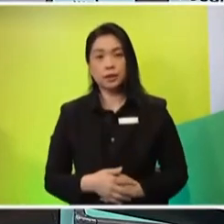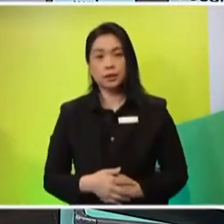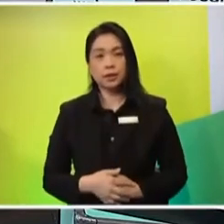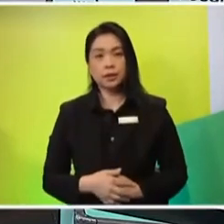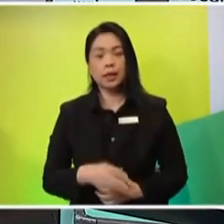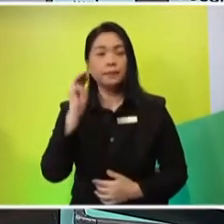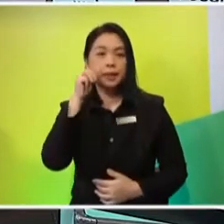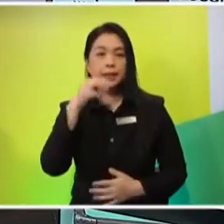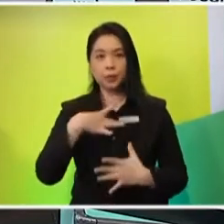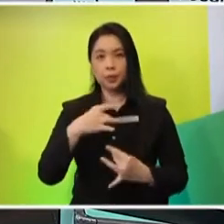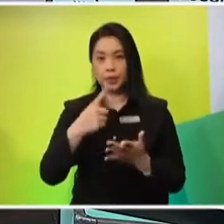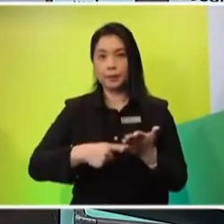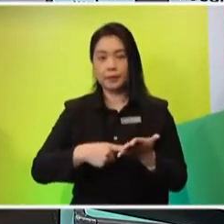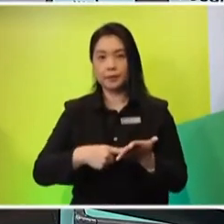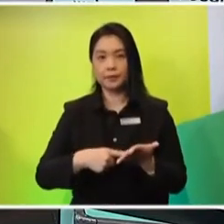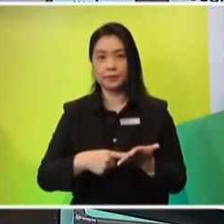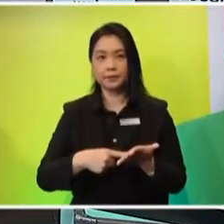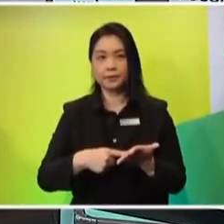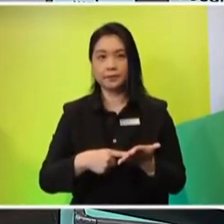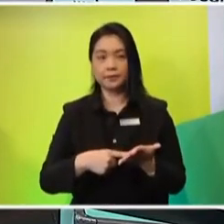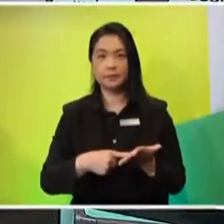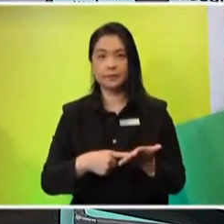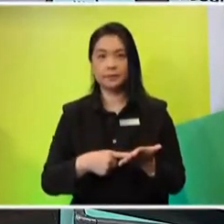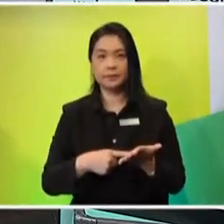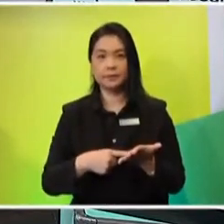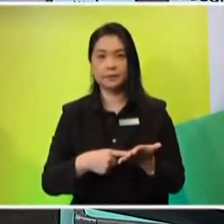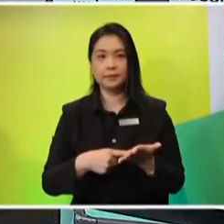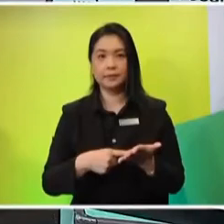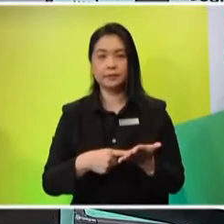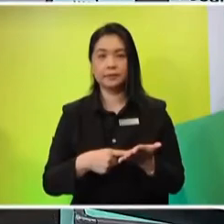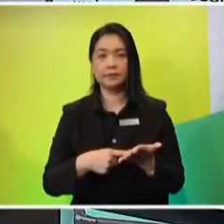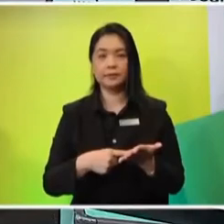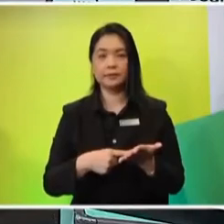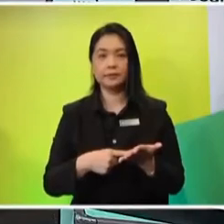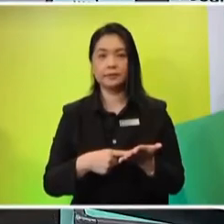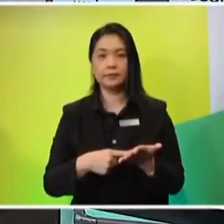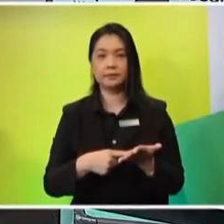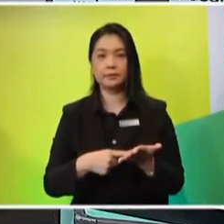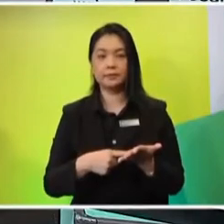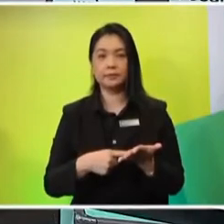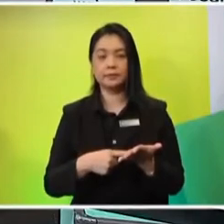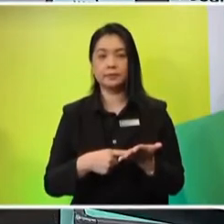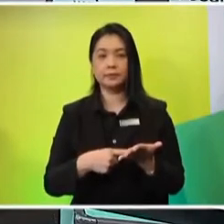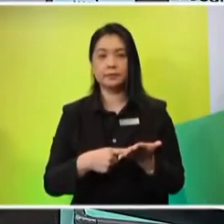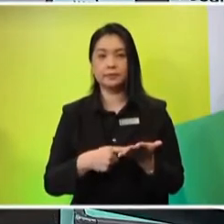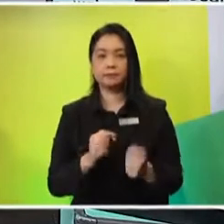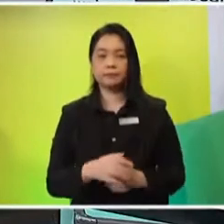Mira suka apa? Okey. Kalau cikgu... Kat situ saya nampak ada